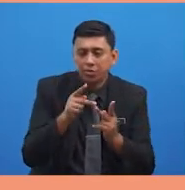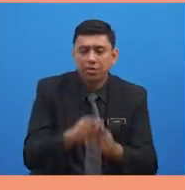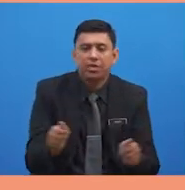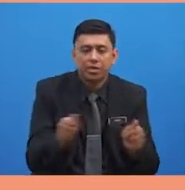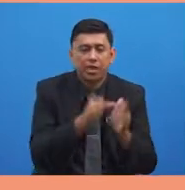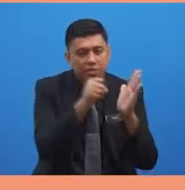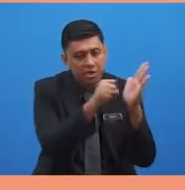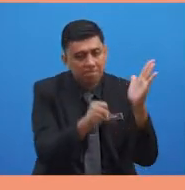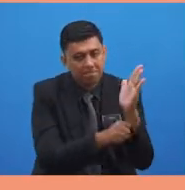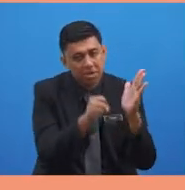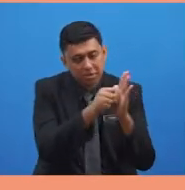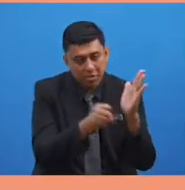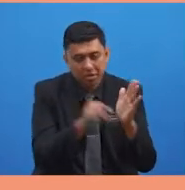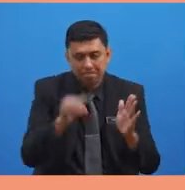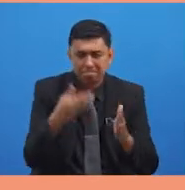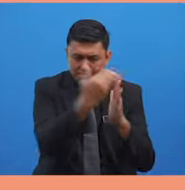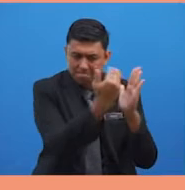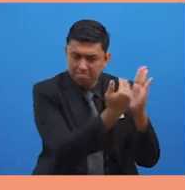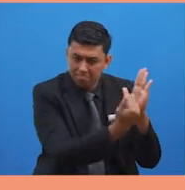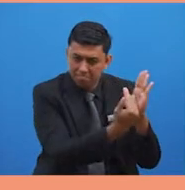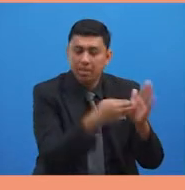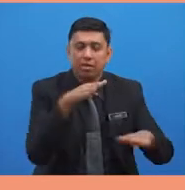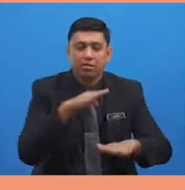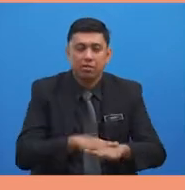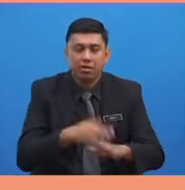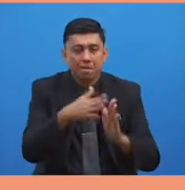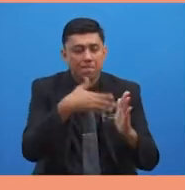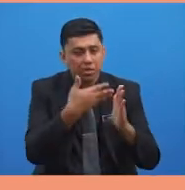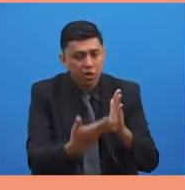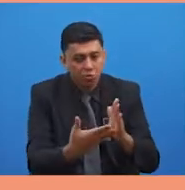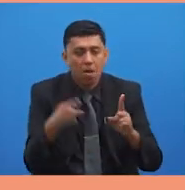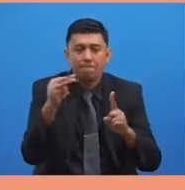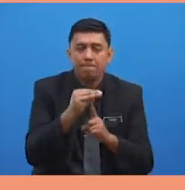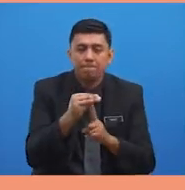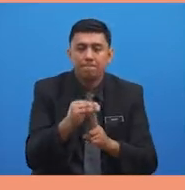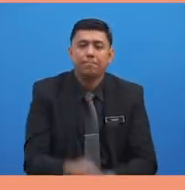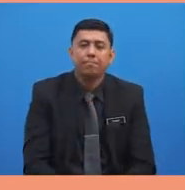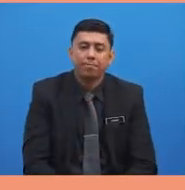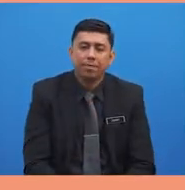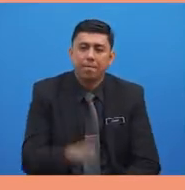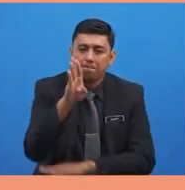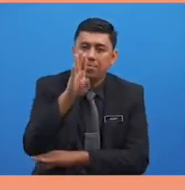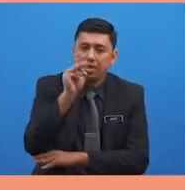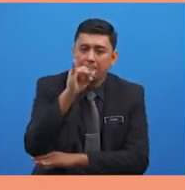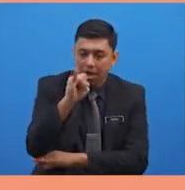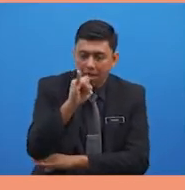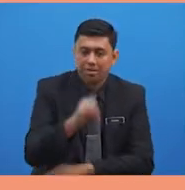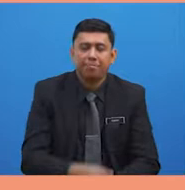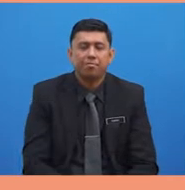dengan syarat-syarat yang disenaraikan pada jadual skor dan status